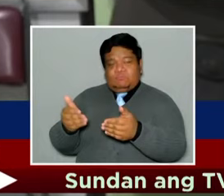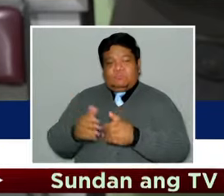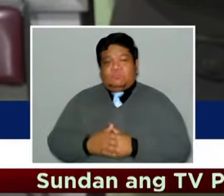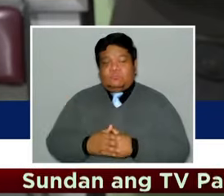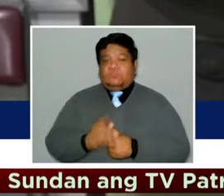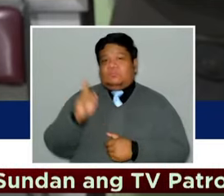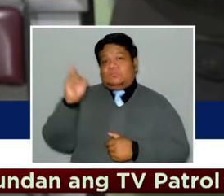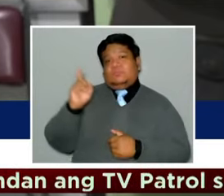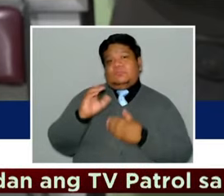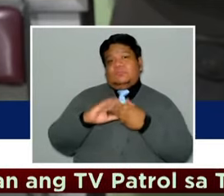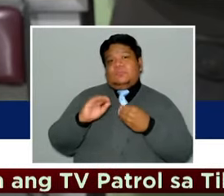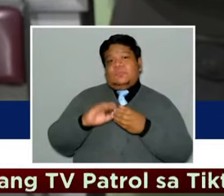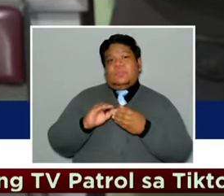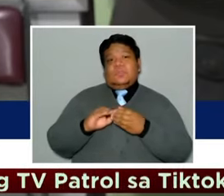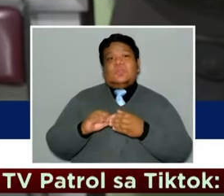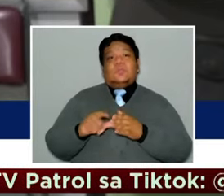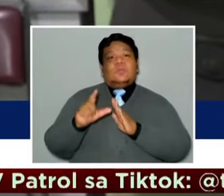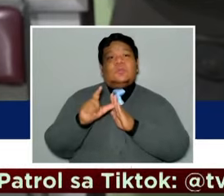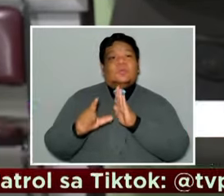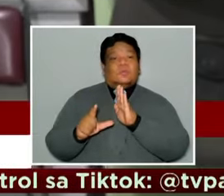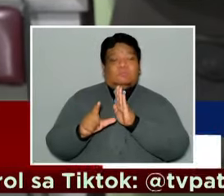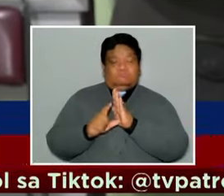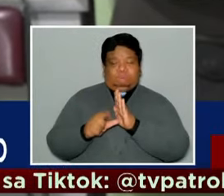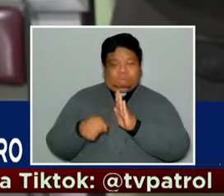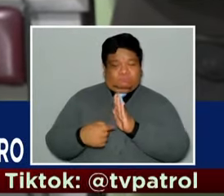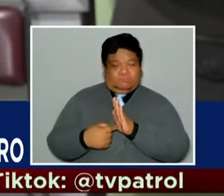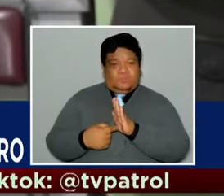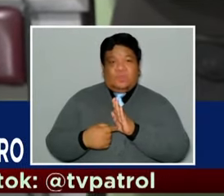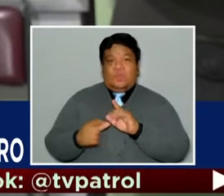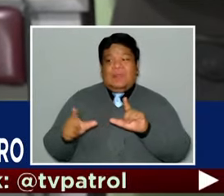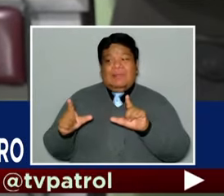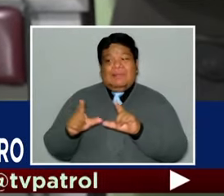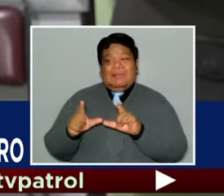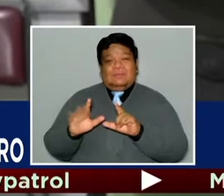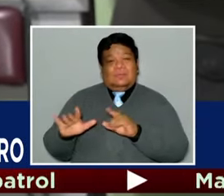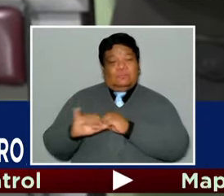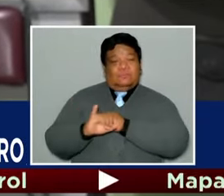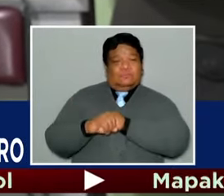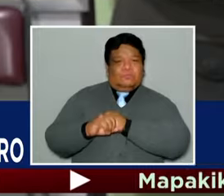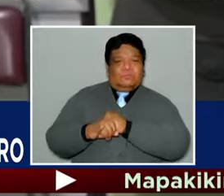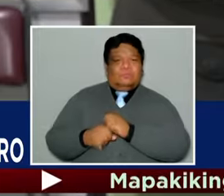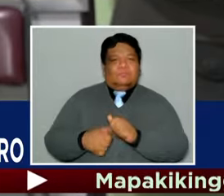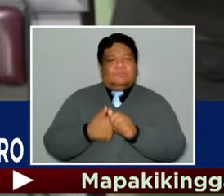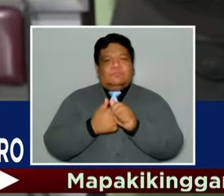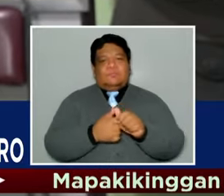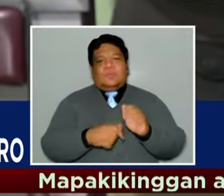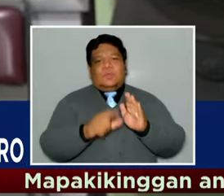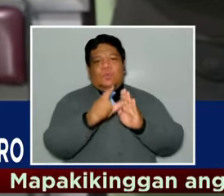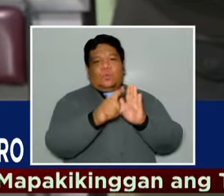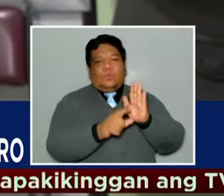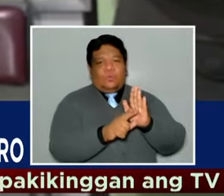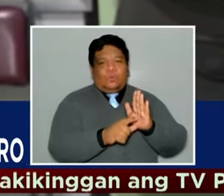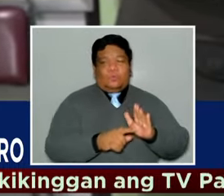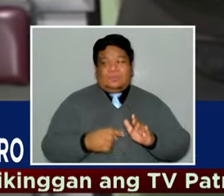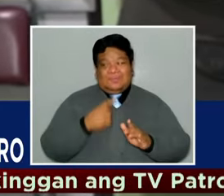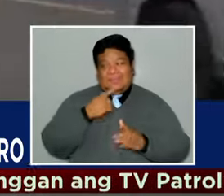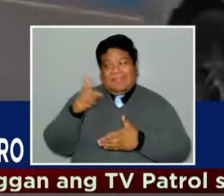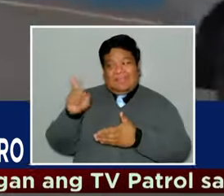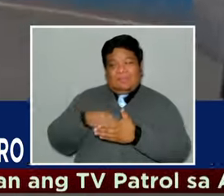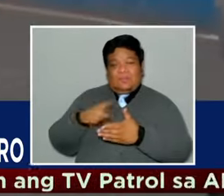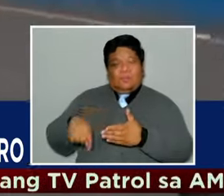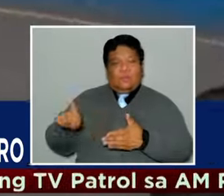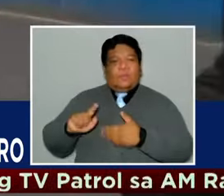sa Republic of Puerto 136. Yung kinansila po ng December 31 ay hindi po yung prangkisa kundi yung temporary permit to